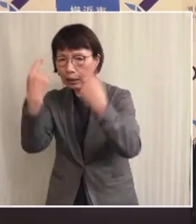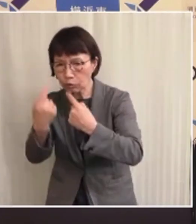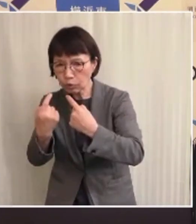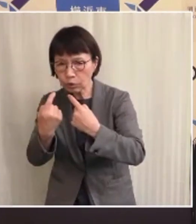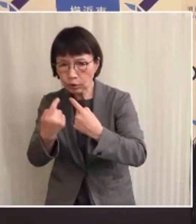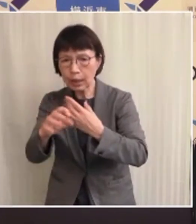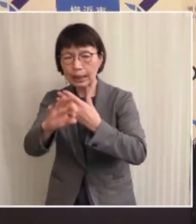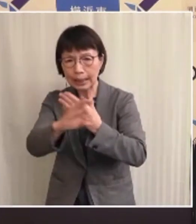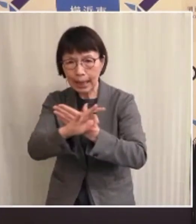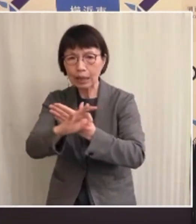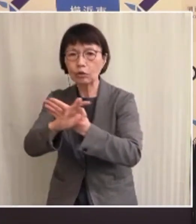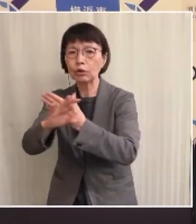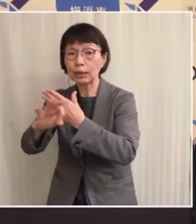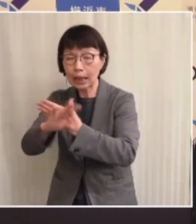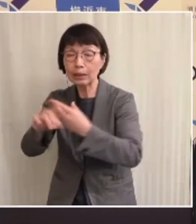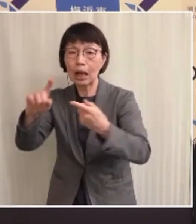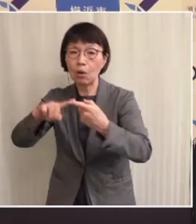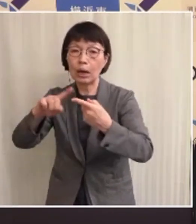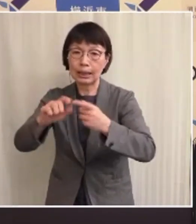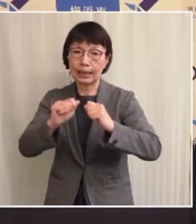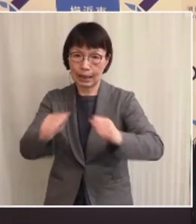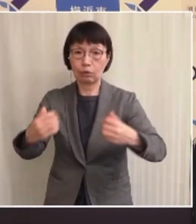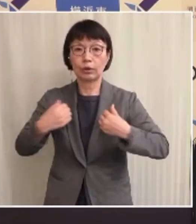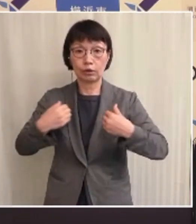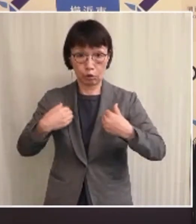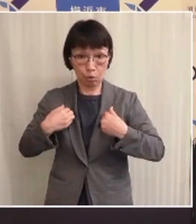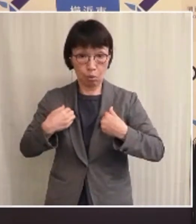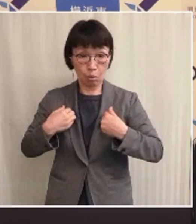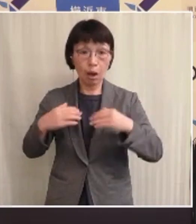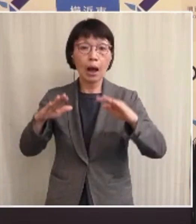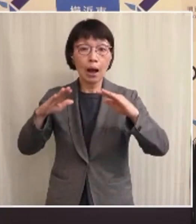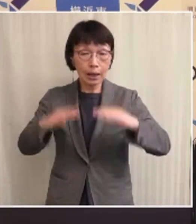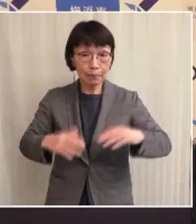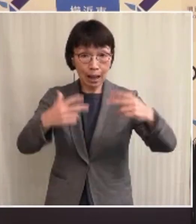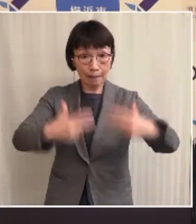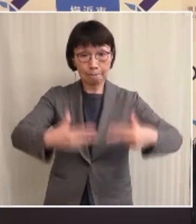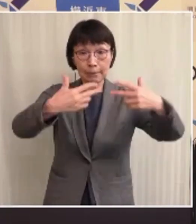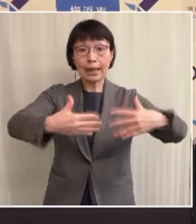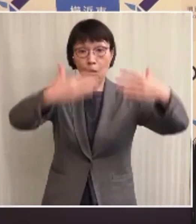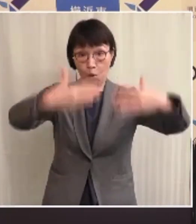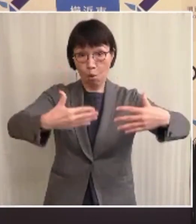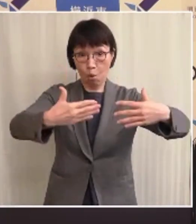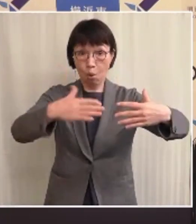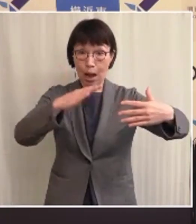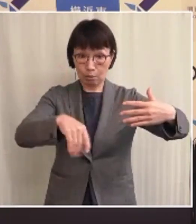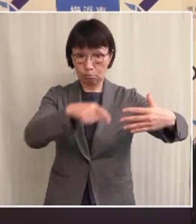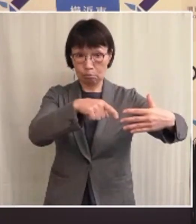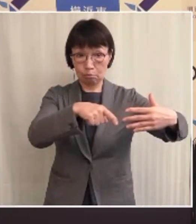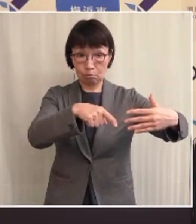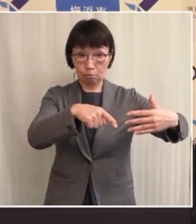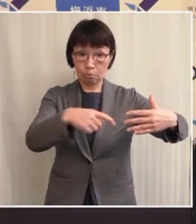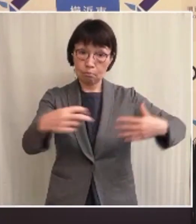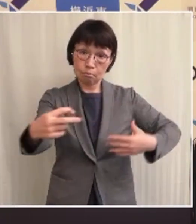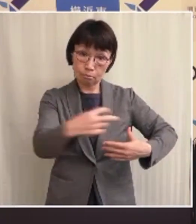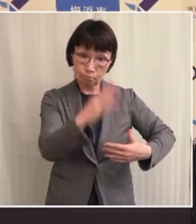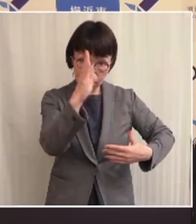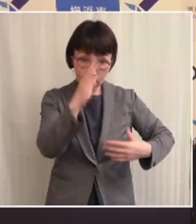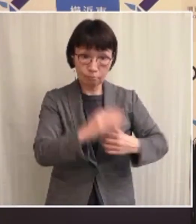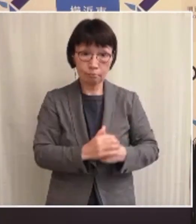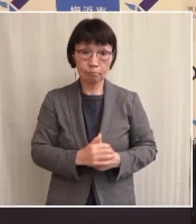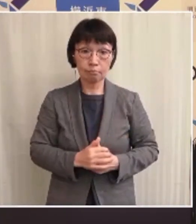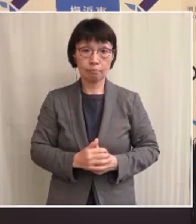ますが、ちょっとこれビデオですね、ありますので、こう押せばいいのかな、よろしい